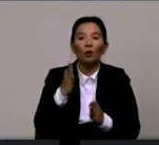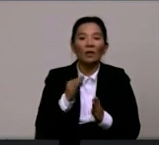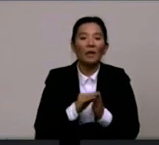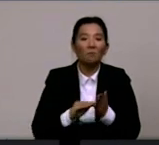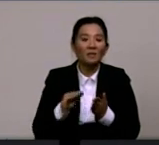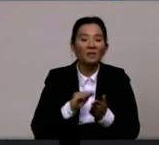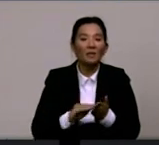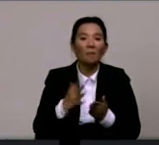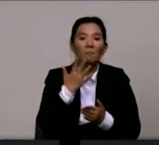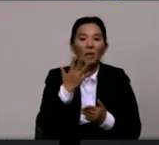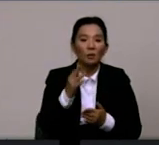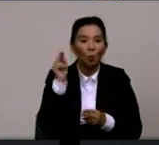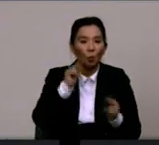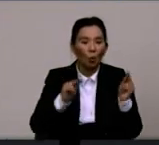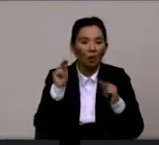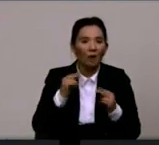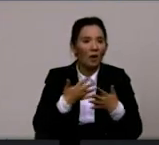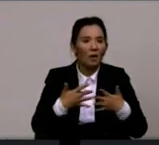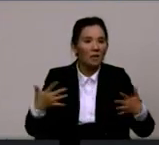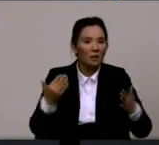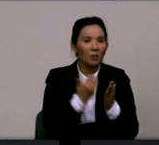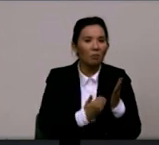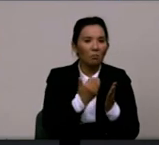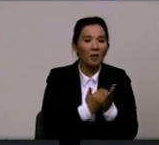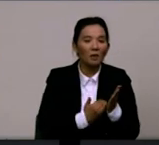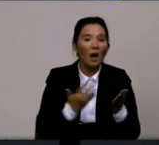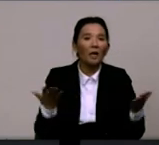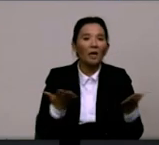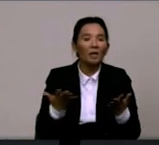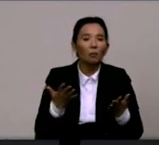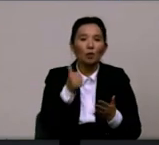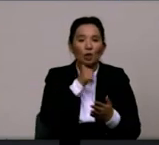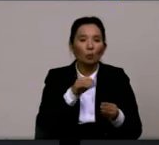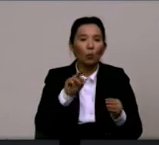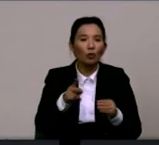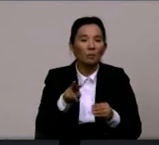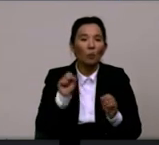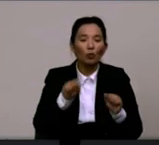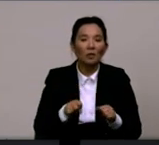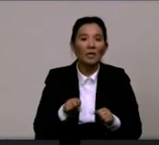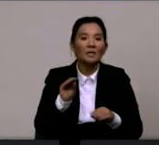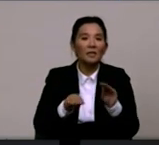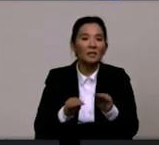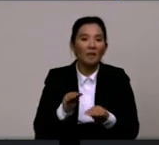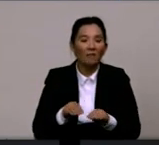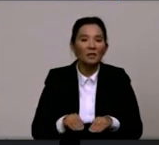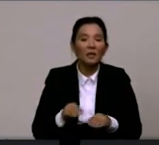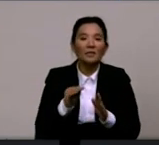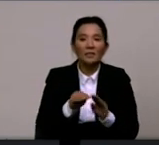5 уроков по разным предметам. Сколькими способами можно составить